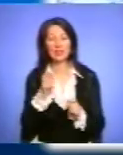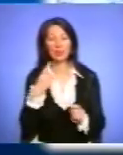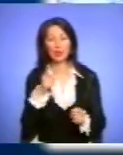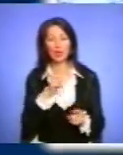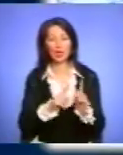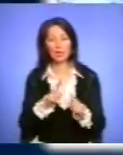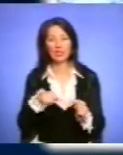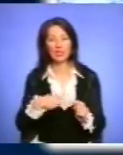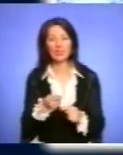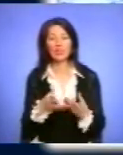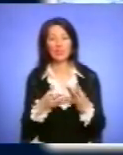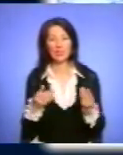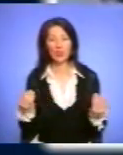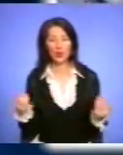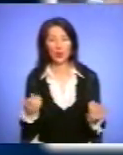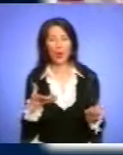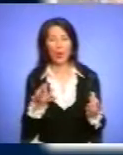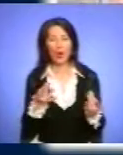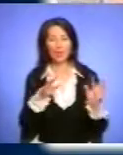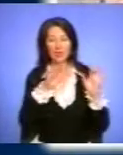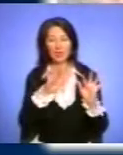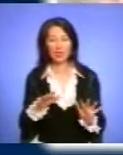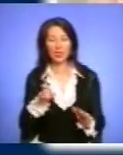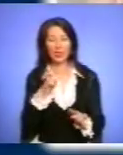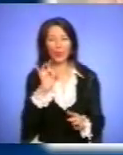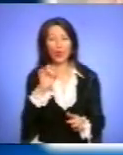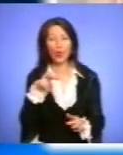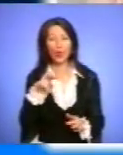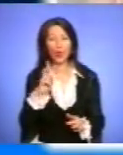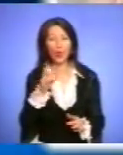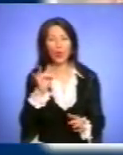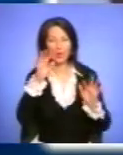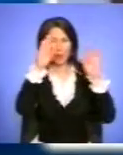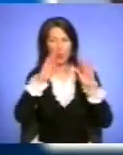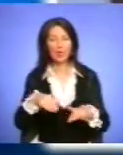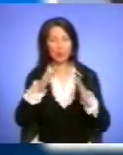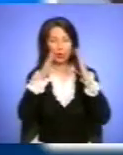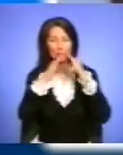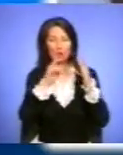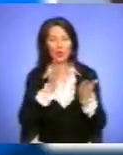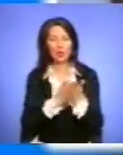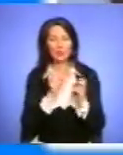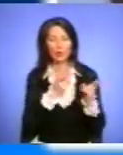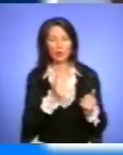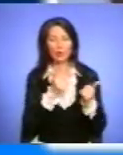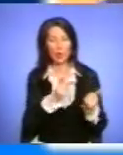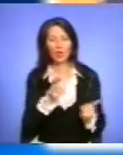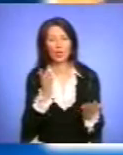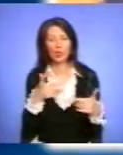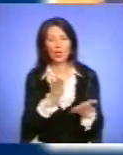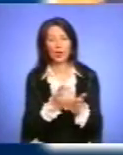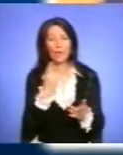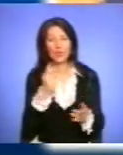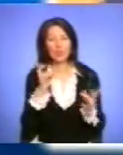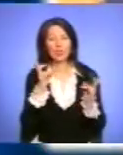Через відлигу мокрий сніг і бурульки падають з покрівель, що є загрозою для перехожих. Вже є перші жертви. Жителя